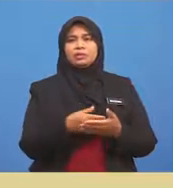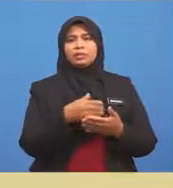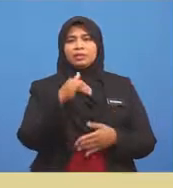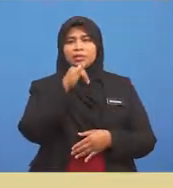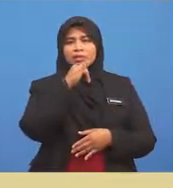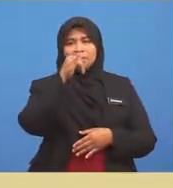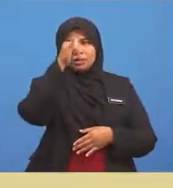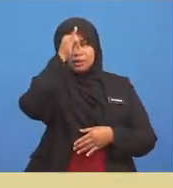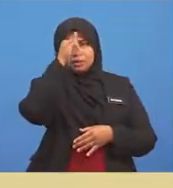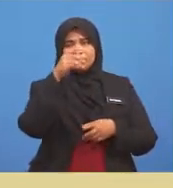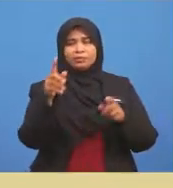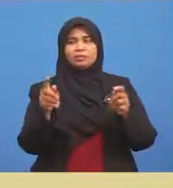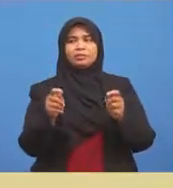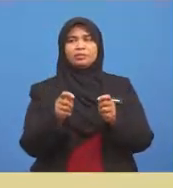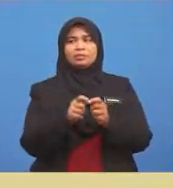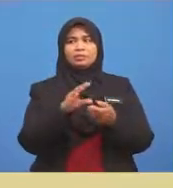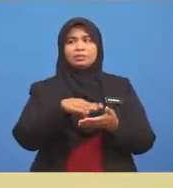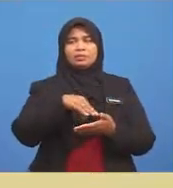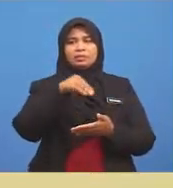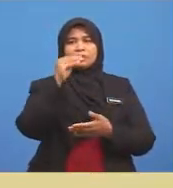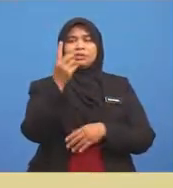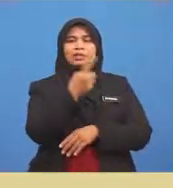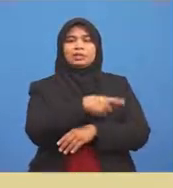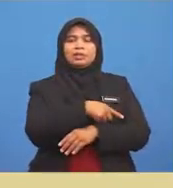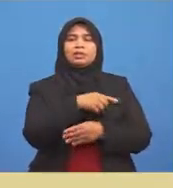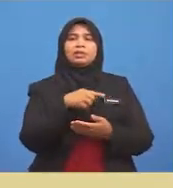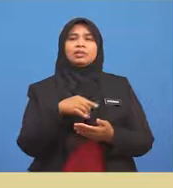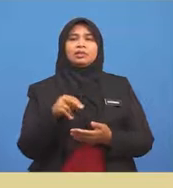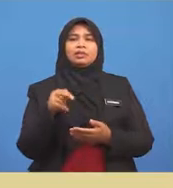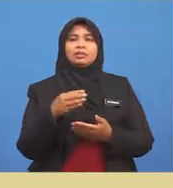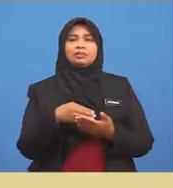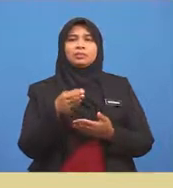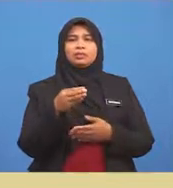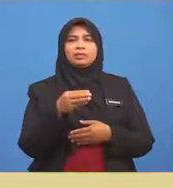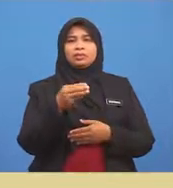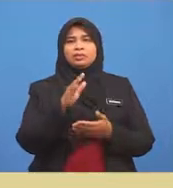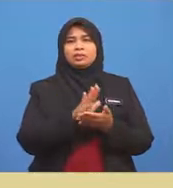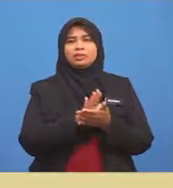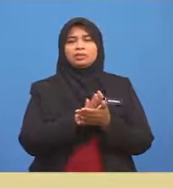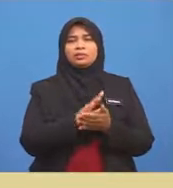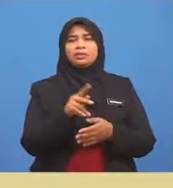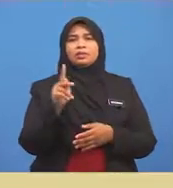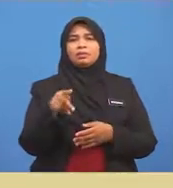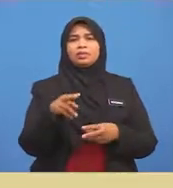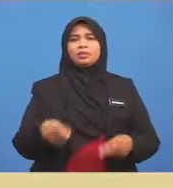tersebut seperti belanja harian, belanja persekolahan dan keperluan hidup